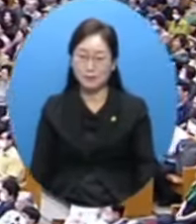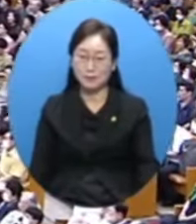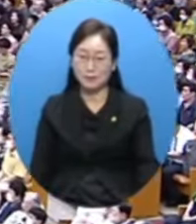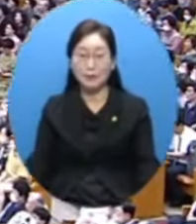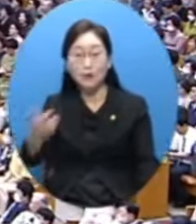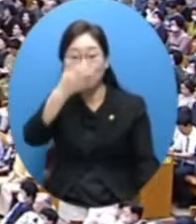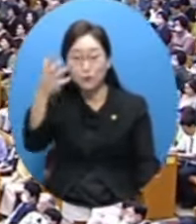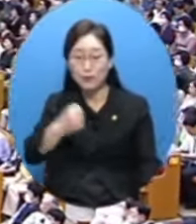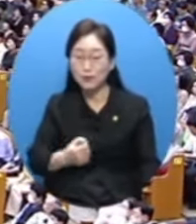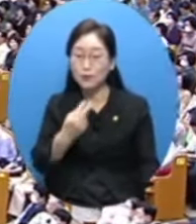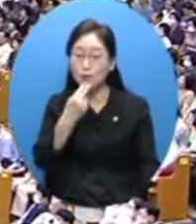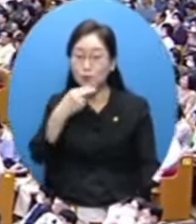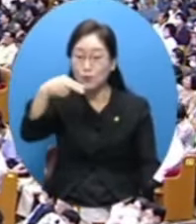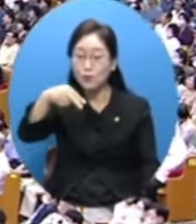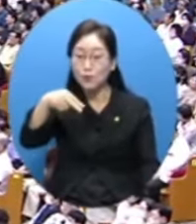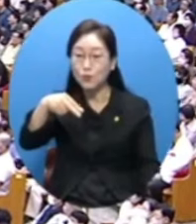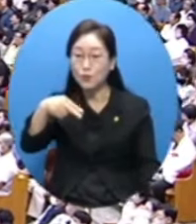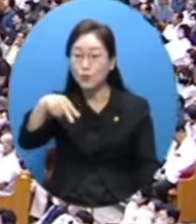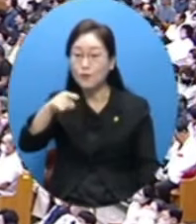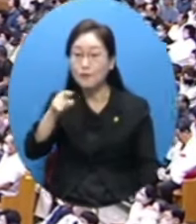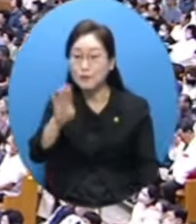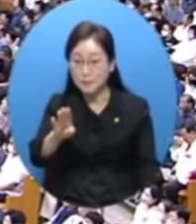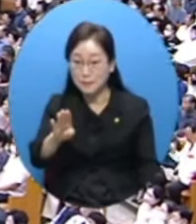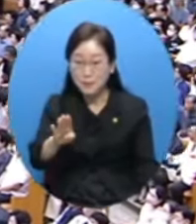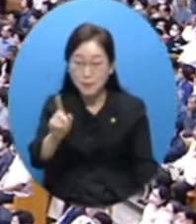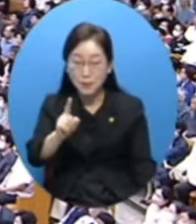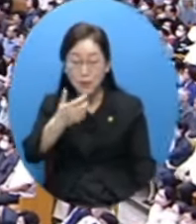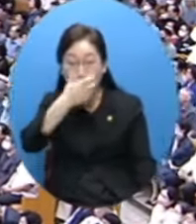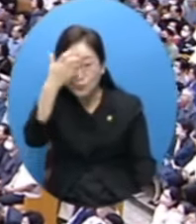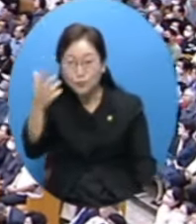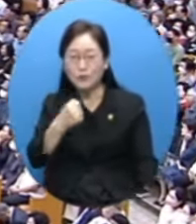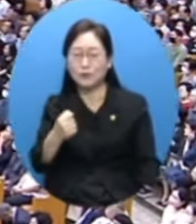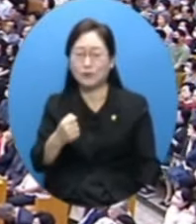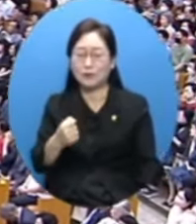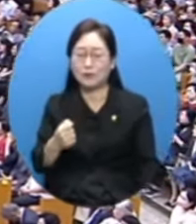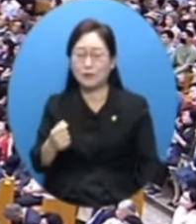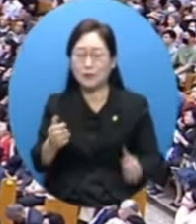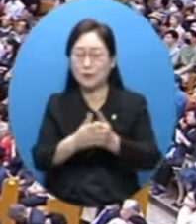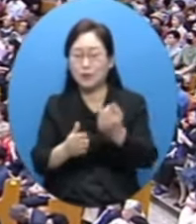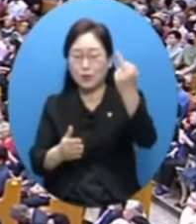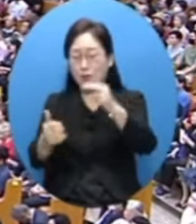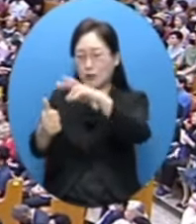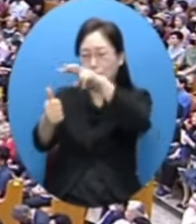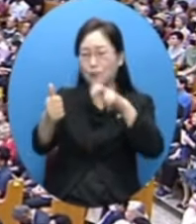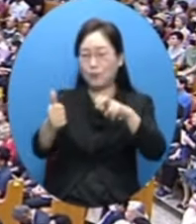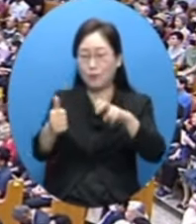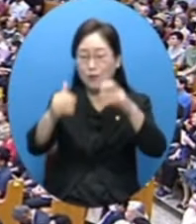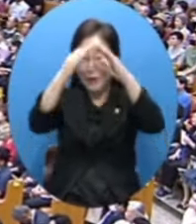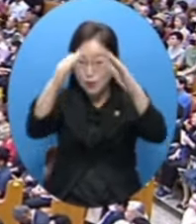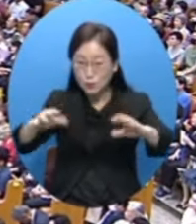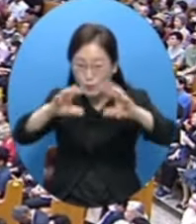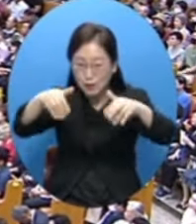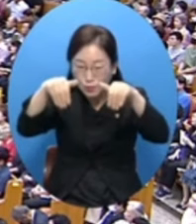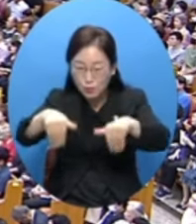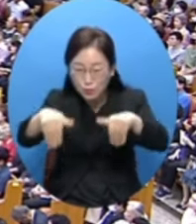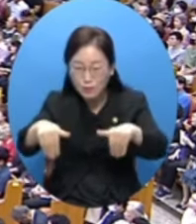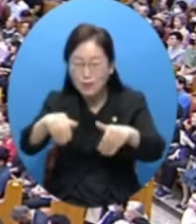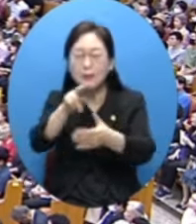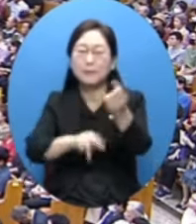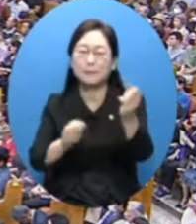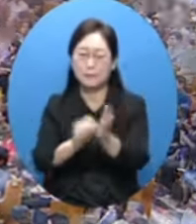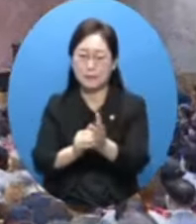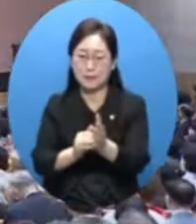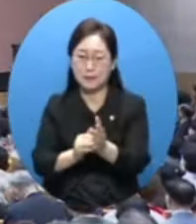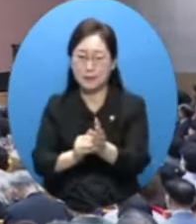꿈꾸는 사람 요셉은 그 꿈꾸는 것 때문에 형들에게 미움을 받아서 애굽에 노예로 팔려갑니다. 노예로